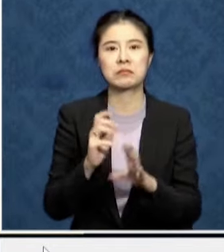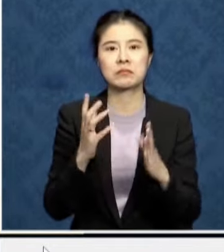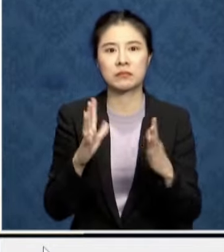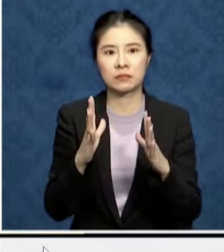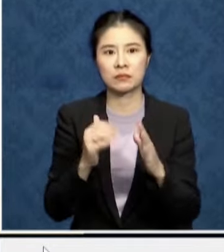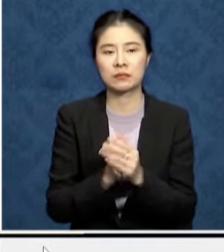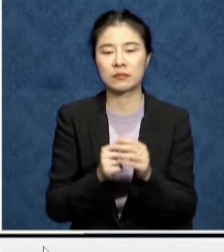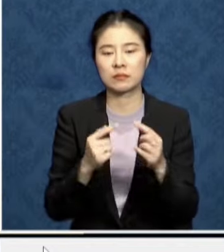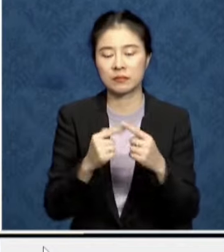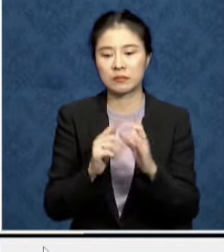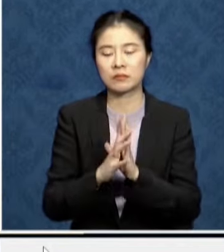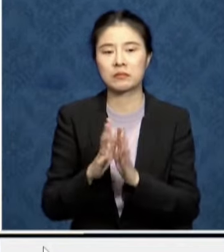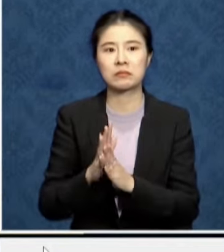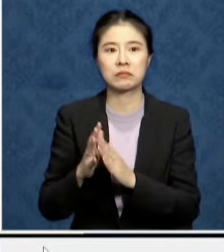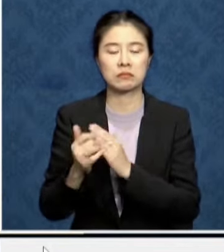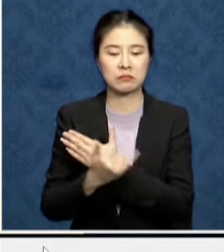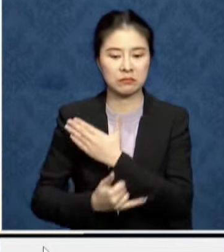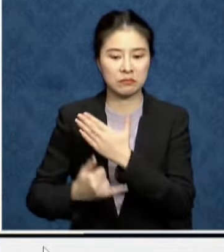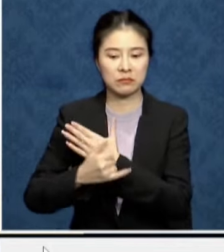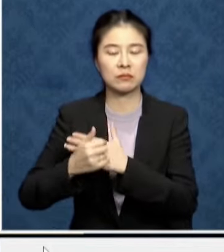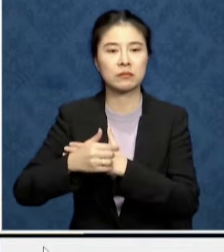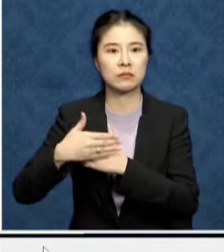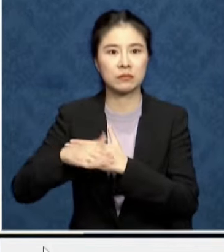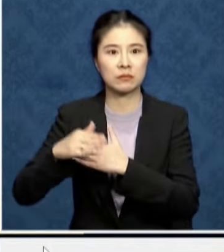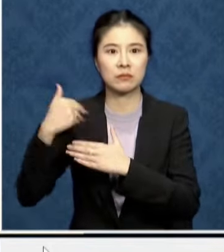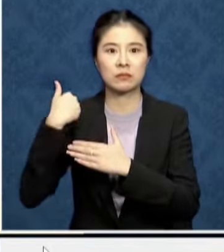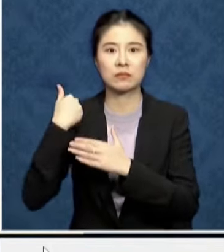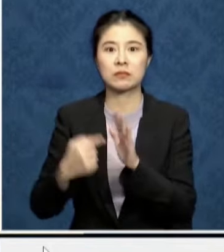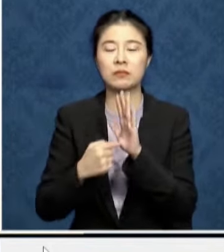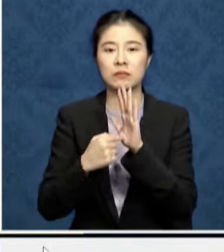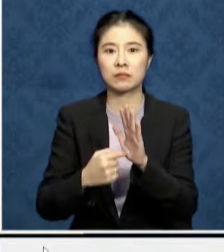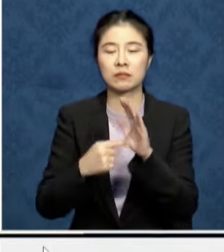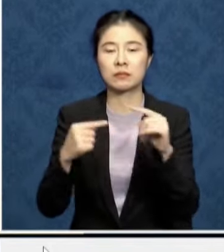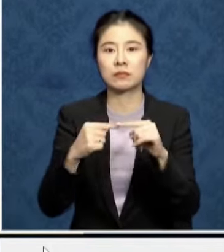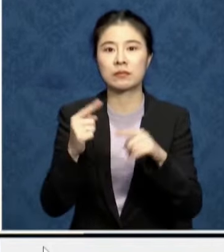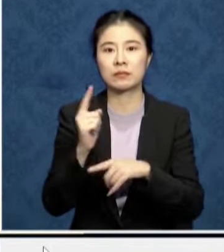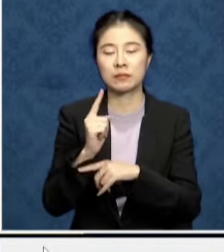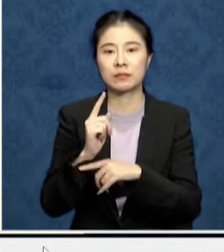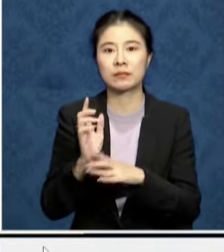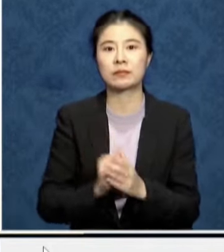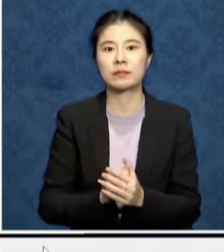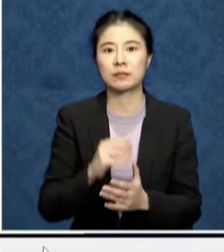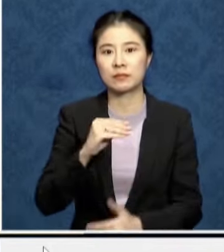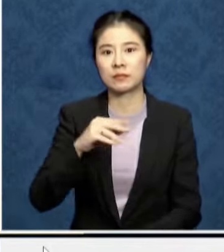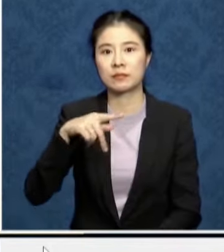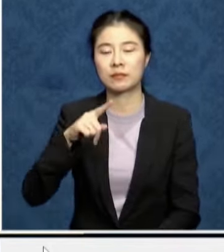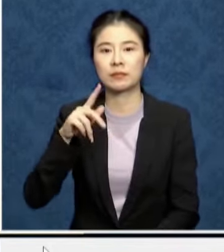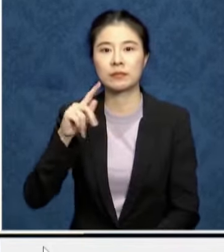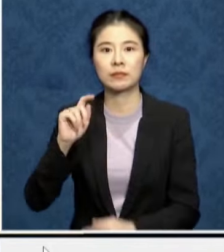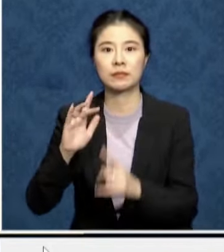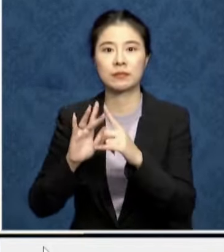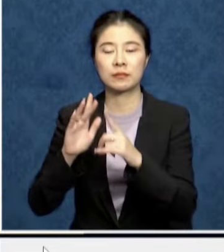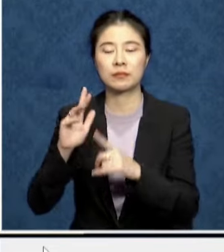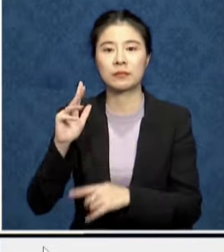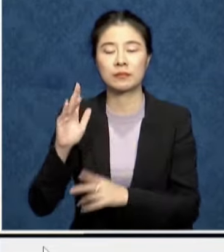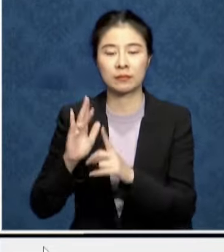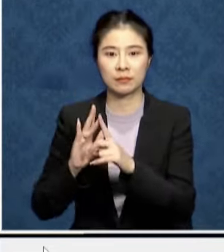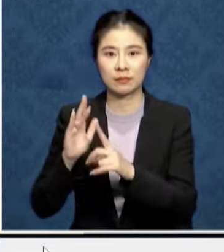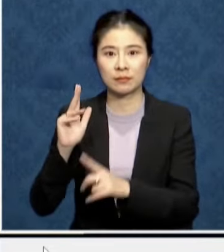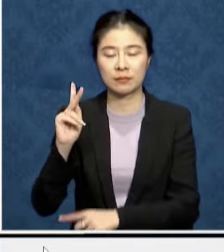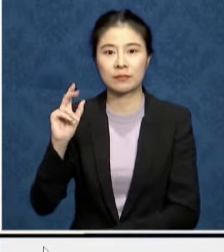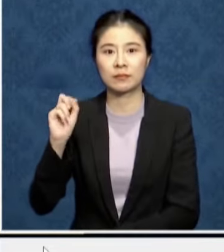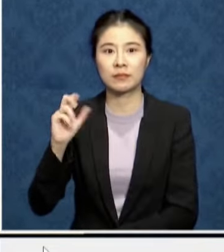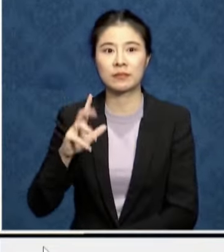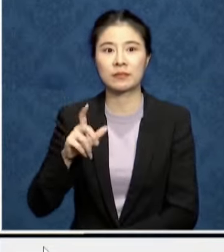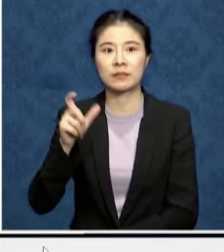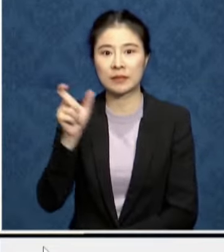ใช้กติกาแบบดับเบิลมาจอริตี้ยกตัวอย่างเช่นโปรตุเกสครับที่ใช้กติกาดับเบิลมาจอริตี้สำหรับประชามติทุกประเภทหรืออิตาลี